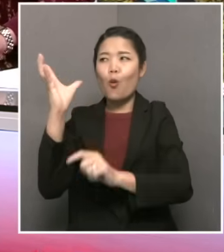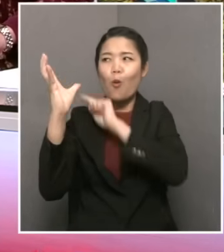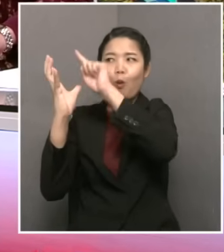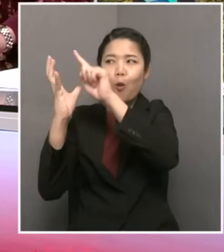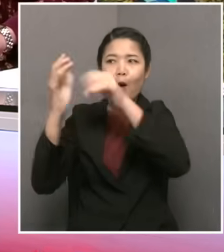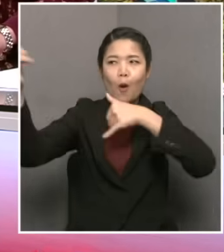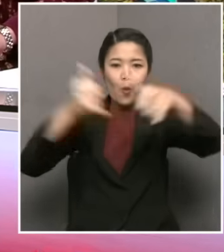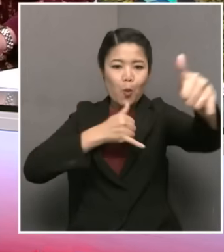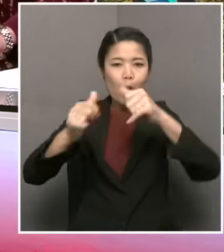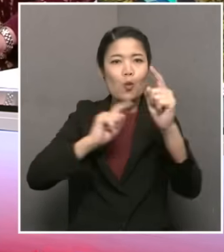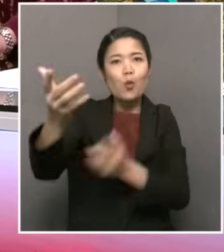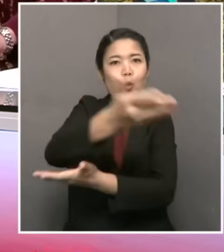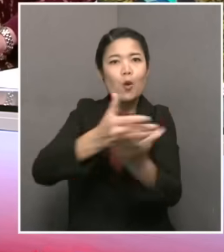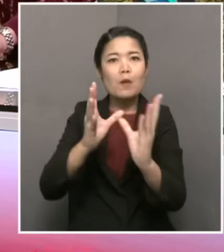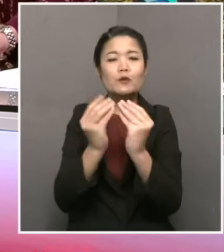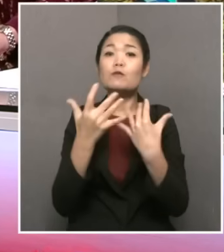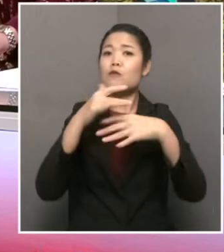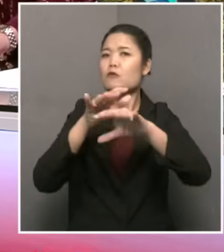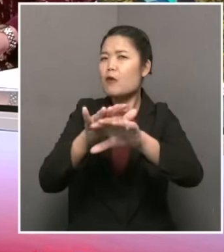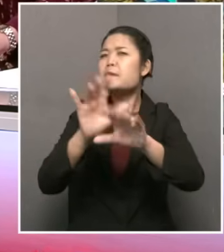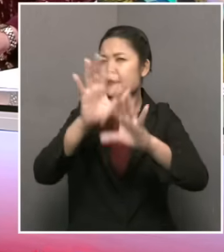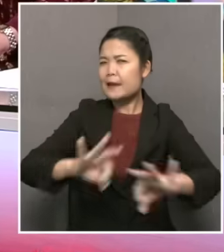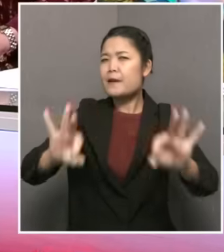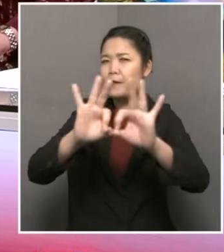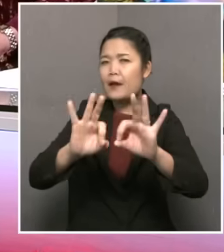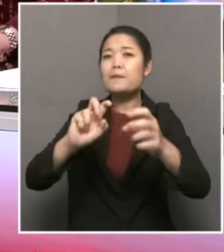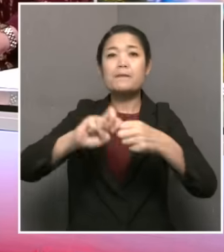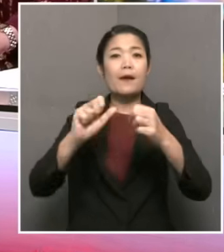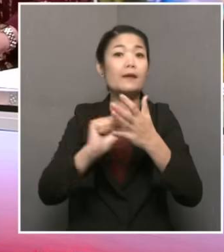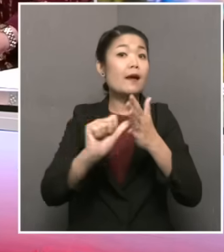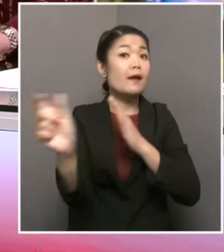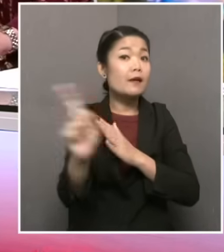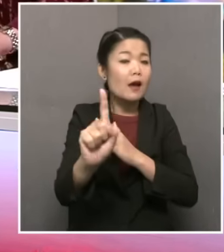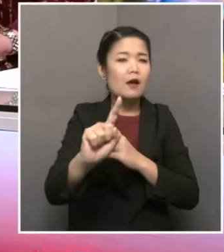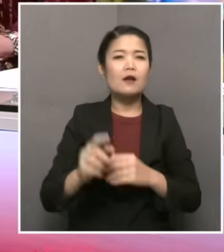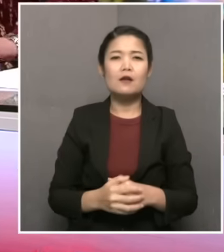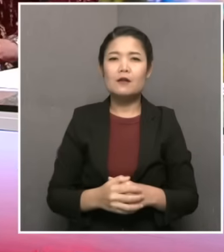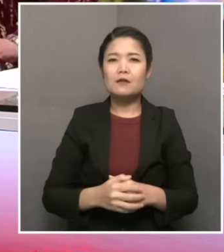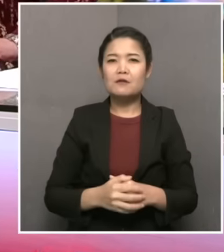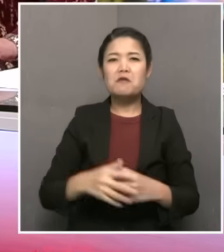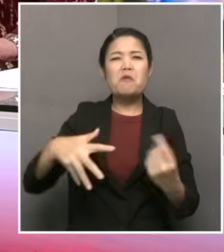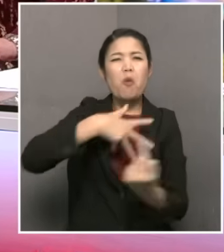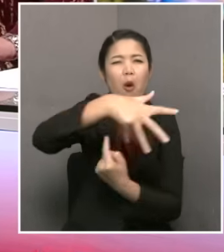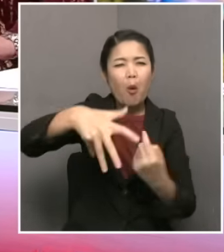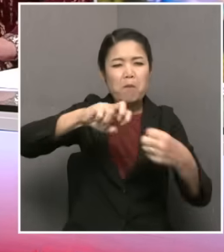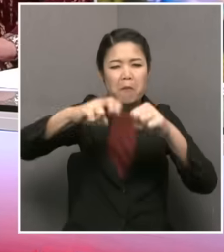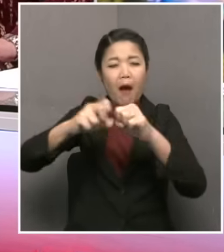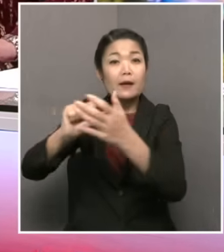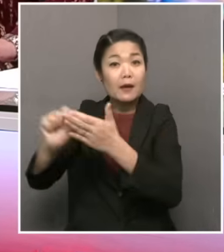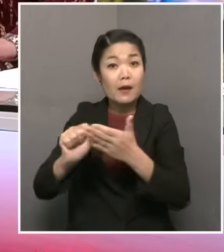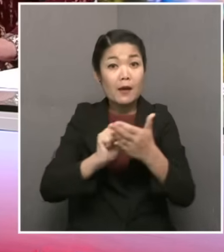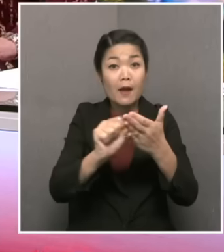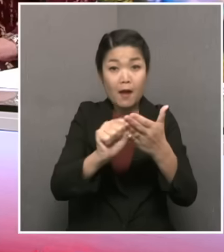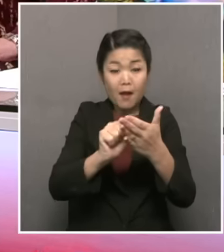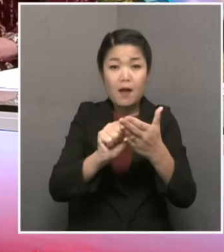แล้วก็หนึ่งในประเด็นหลักเลยค่ะที่จะพูดคุยกันก็คือเรื่องของการแก้ปัญหาภาวะวิกฤตเรื่องของสิ่งแวดล้อมนั่นเองนะคะจะหยิบยกเอ